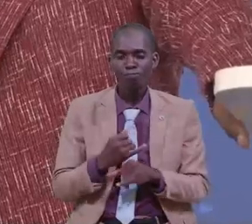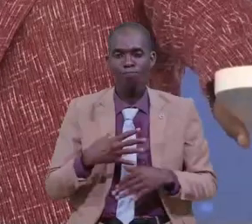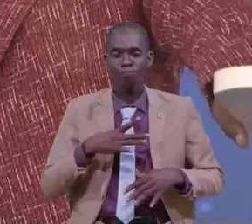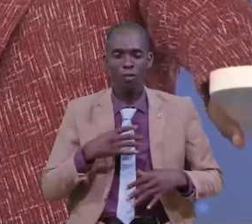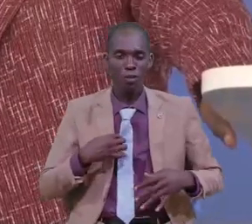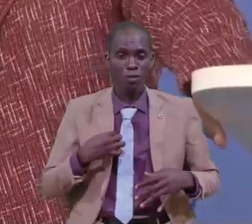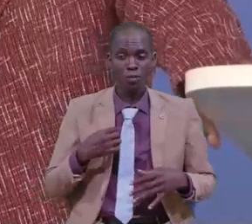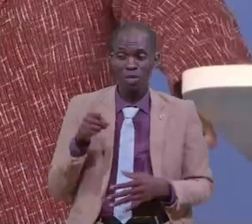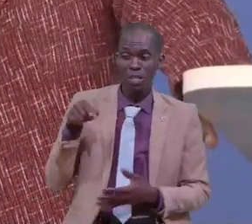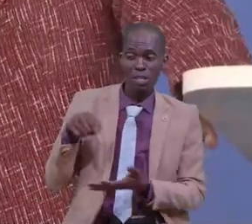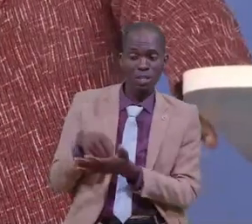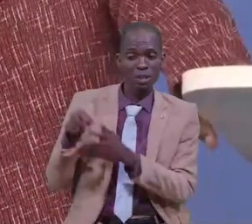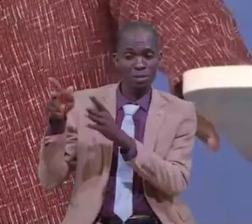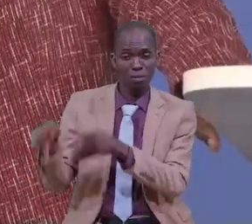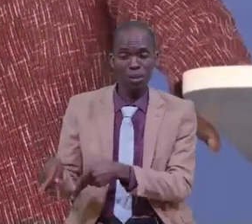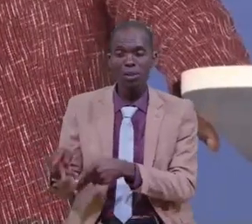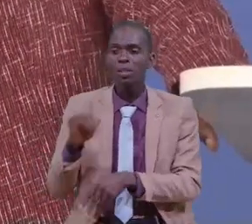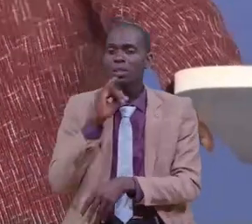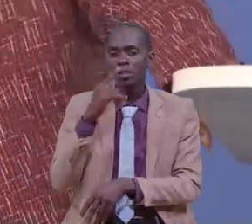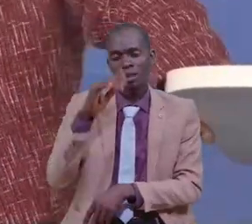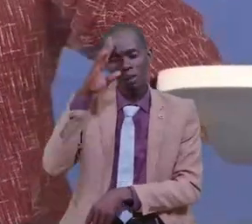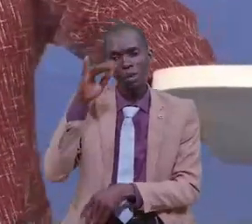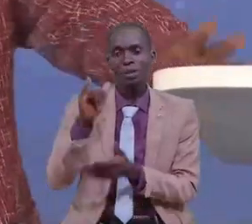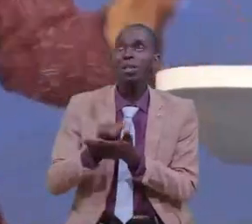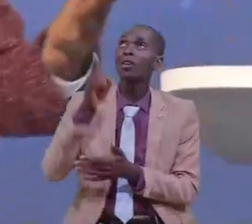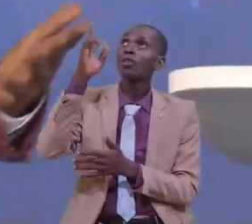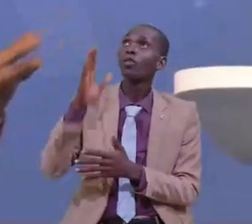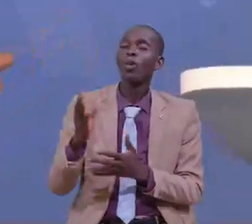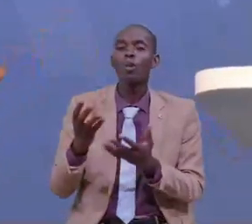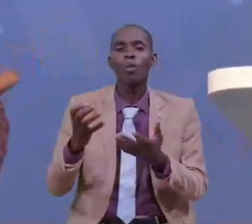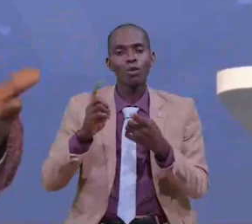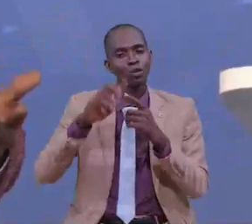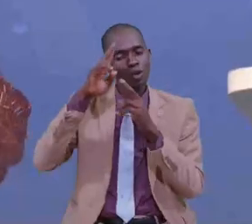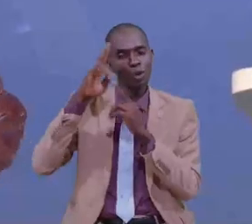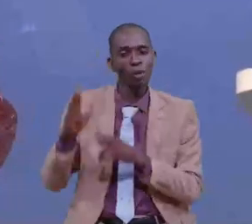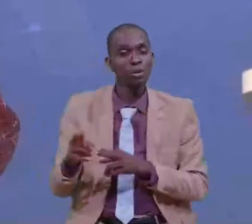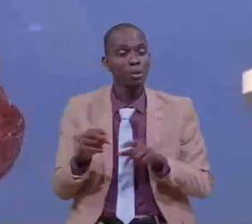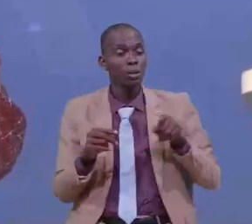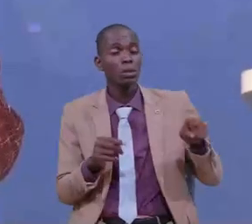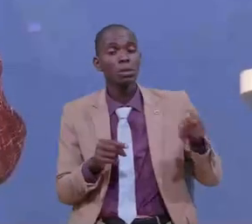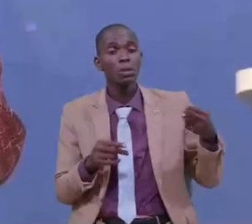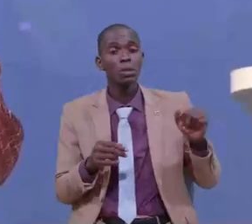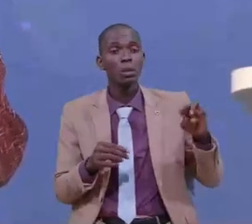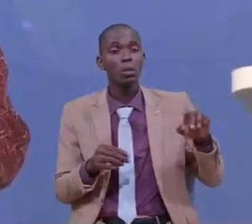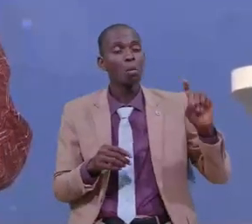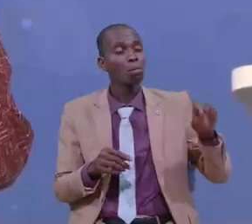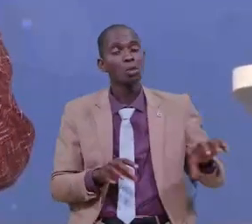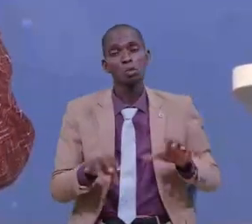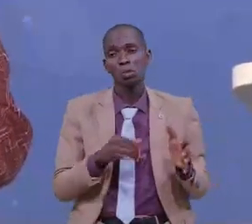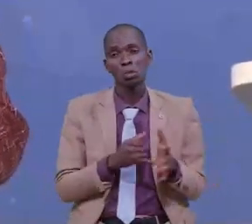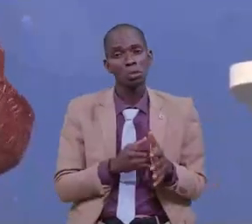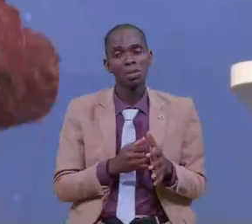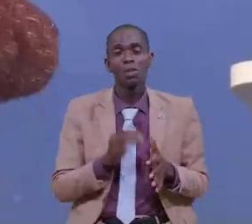Voici l'homme que Dieu décide d'honorer. Il devait le faire.